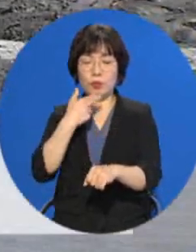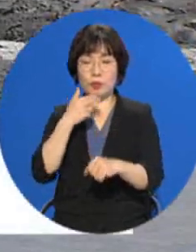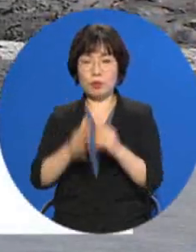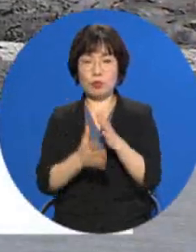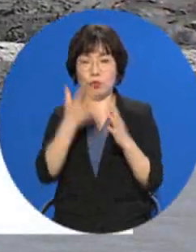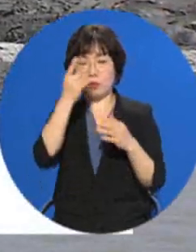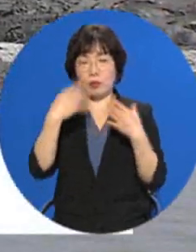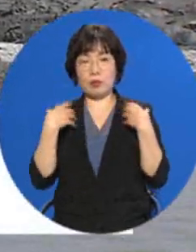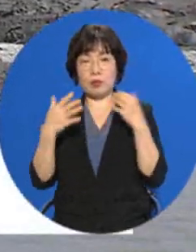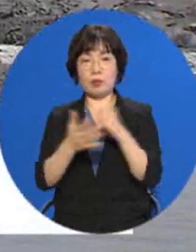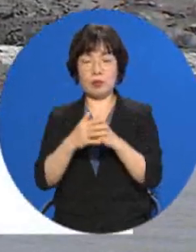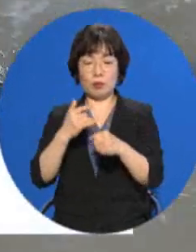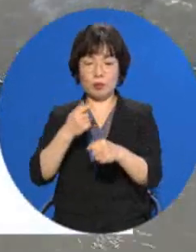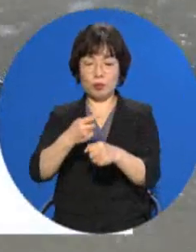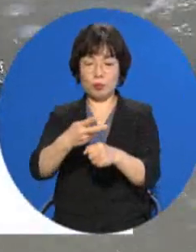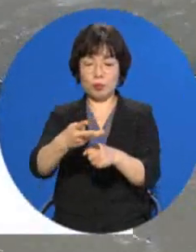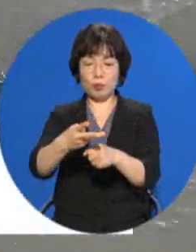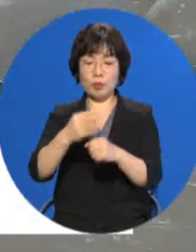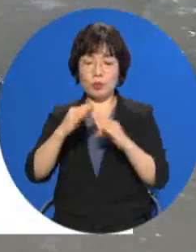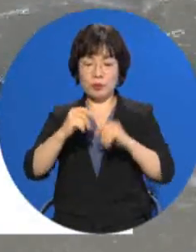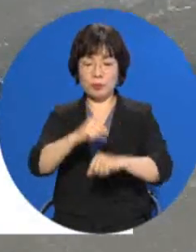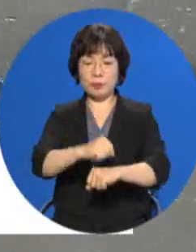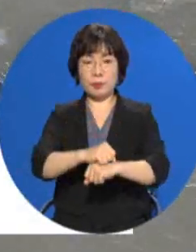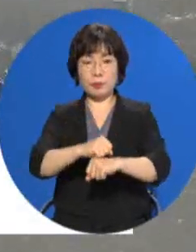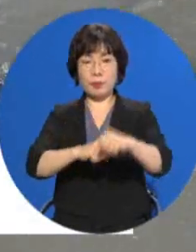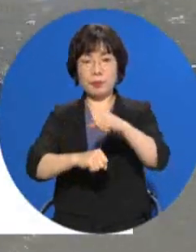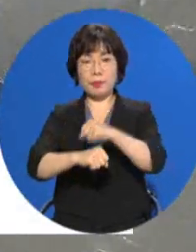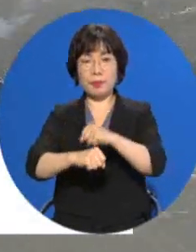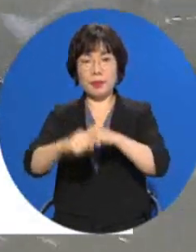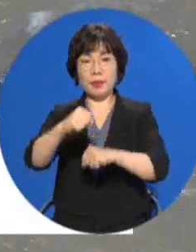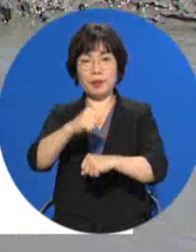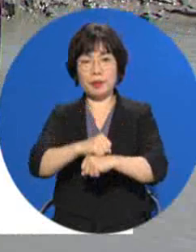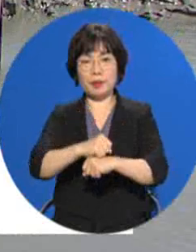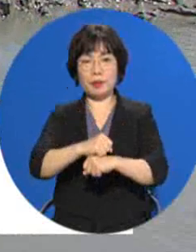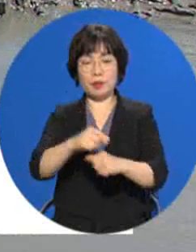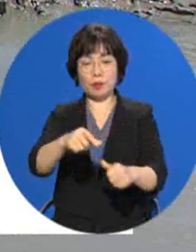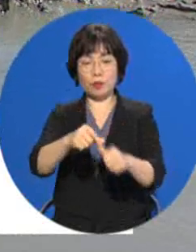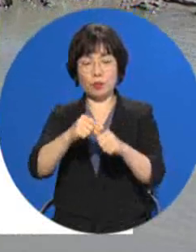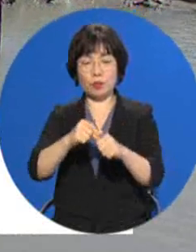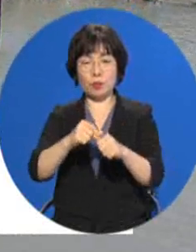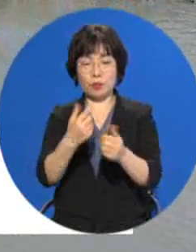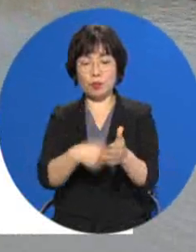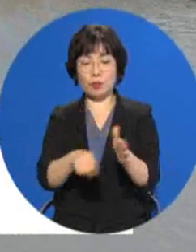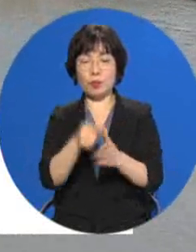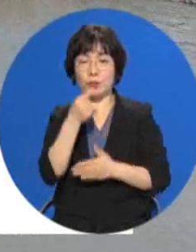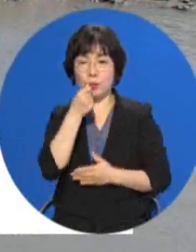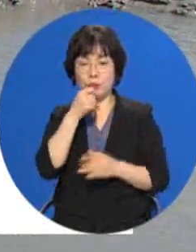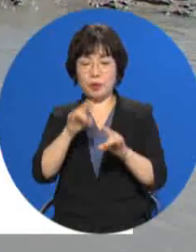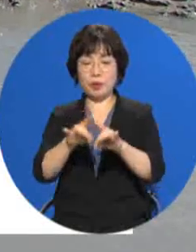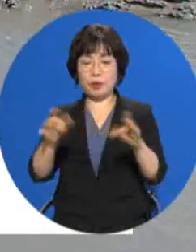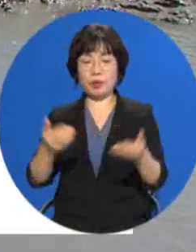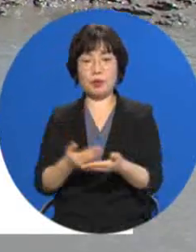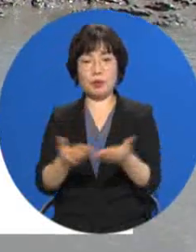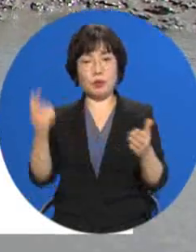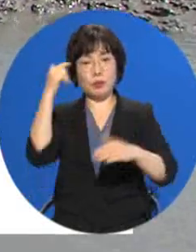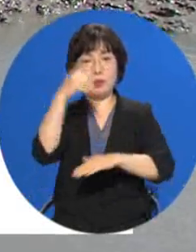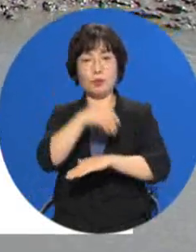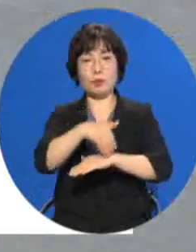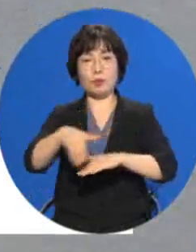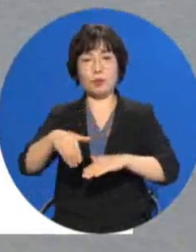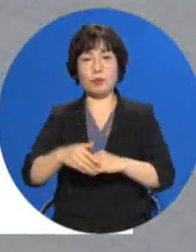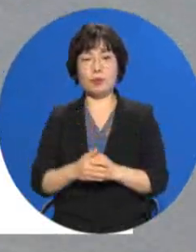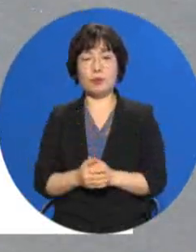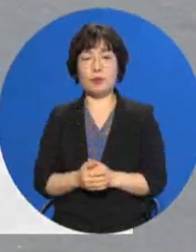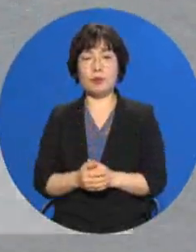순천시는 몇 년이 지나면 진흙이 차오를 것이라며 그때까지는 구조 요청용 호루라기를 하나씩 지급하겠다는 입장만